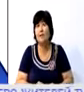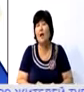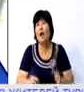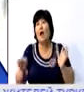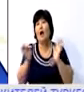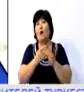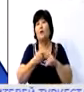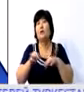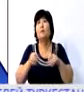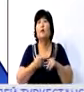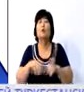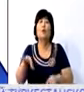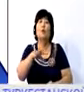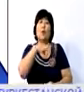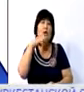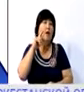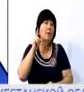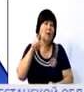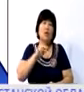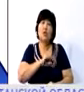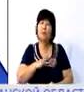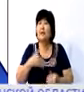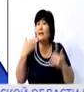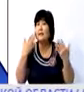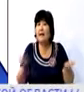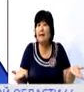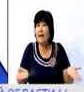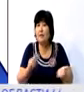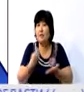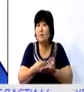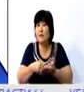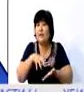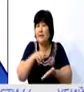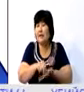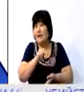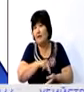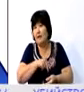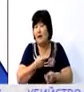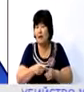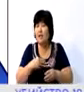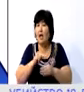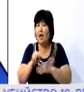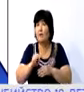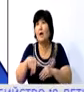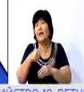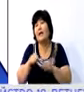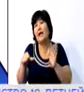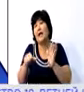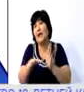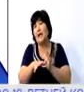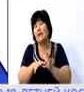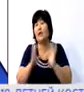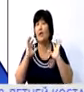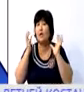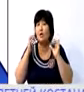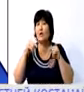Актуальность этого проекта в том, что многие молодые люди не работают и не знают, каким бизнесом себя занять. Поэтому мы обучаем их основам электротехники и